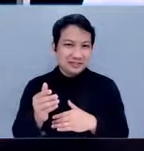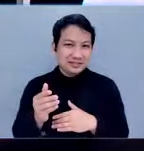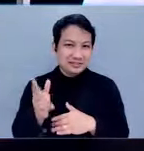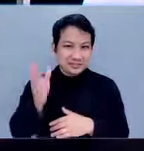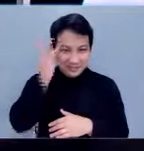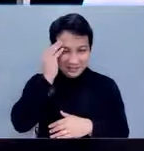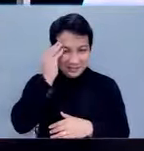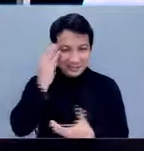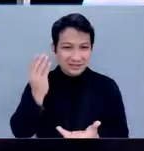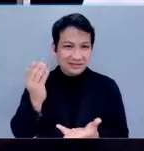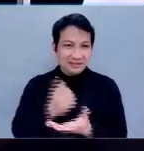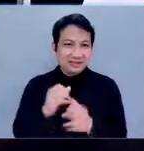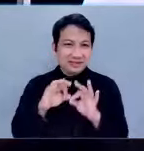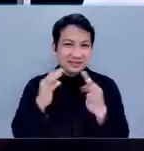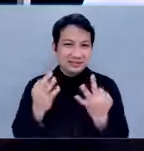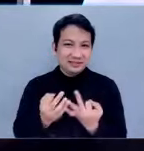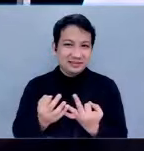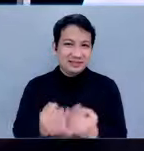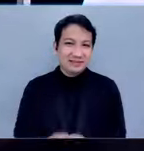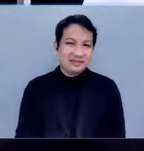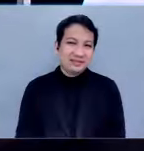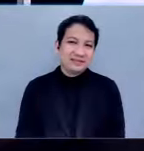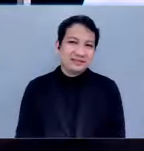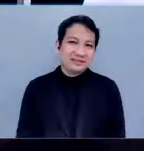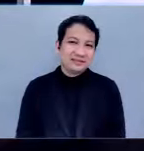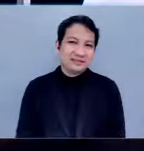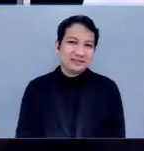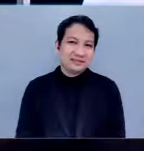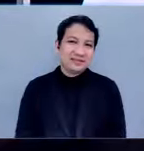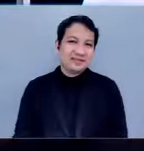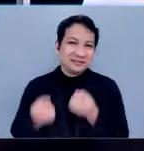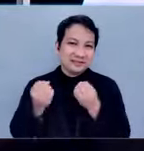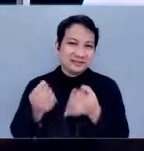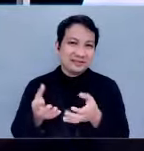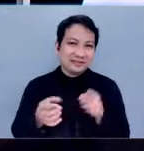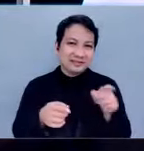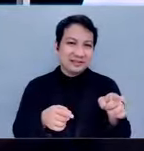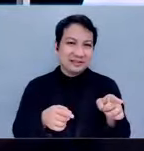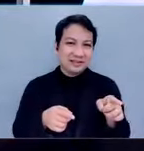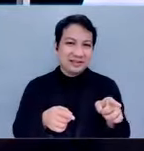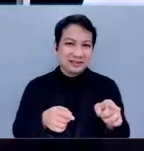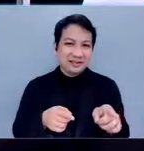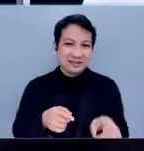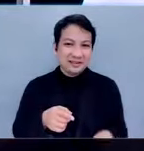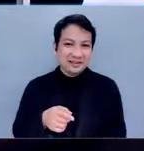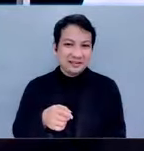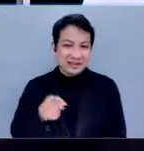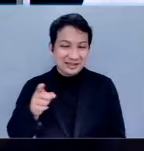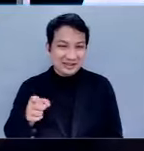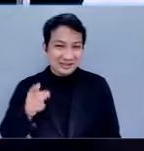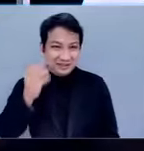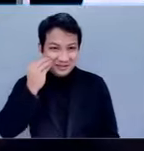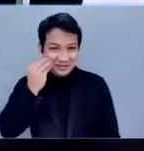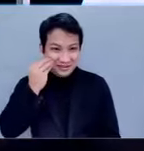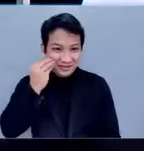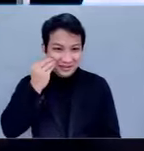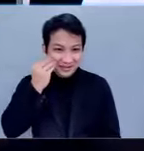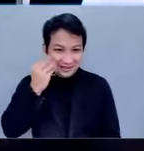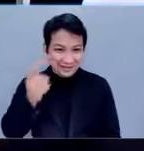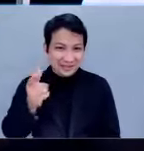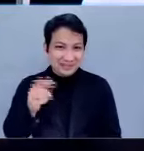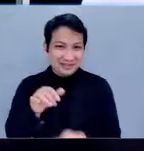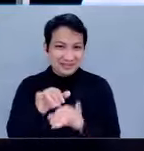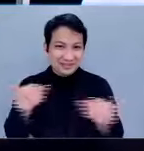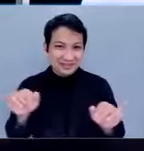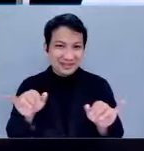about family. Madami. Kasi, madami. Napansin niyo mga kapatid, si Ate Maricel, she has both of them.